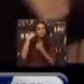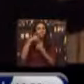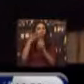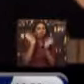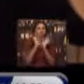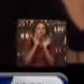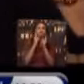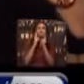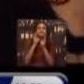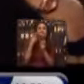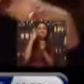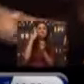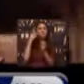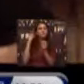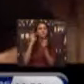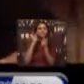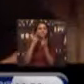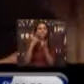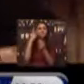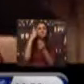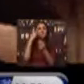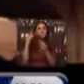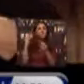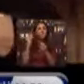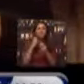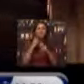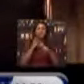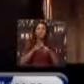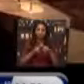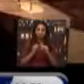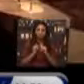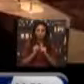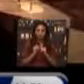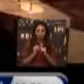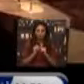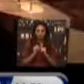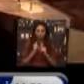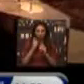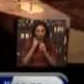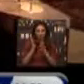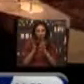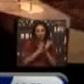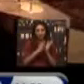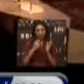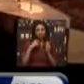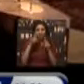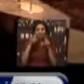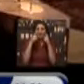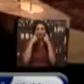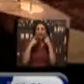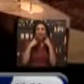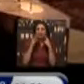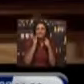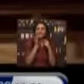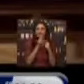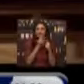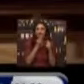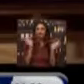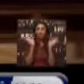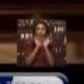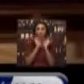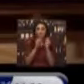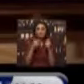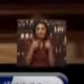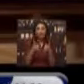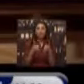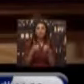لما تشوف ذهب مع الريح او تشوف الافلام دي بتبقى قاعد عايز تتفرج. ولا جاني لاف